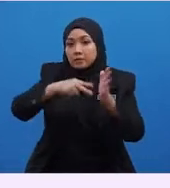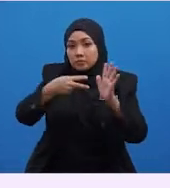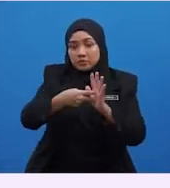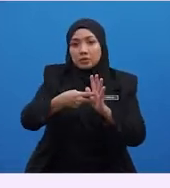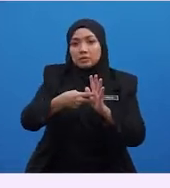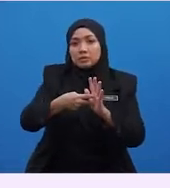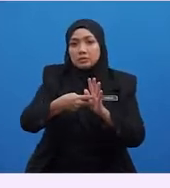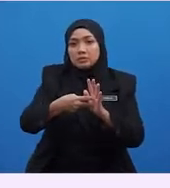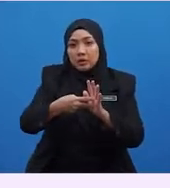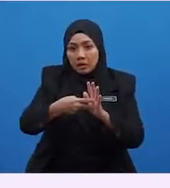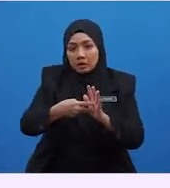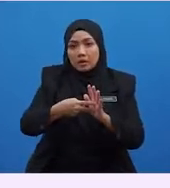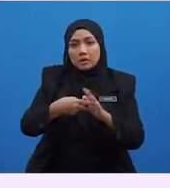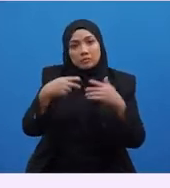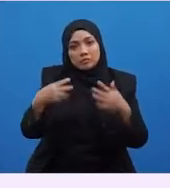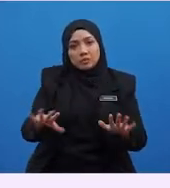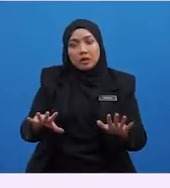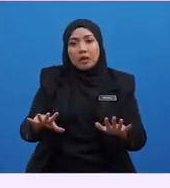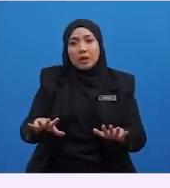data telah berjaya.